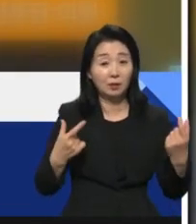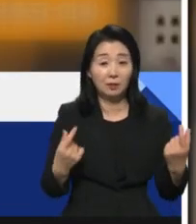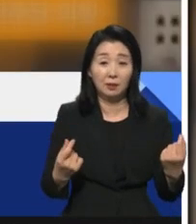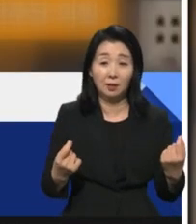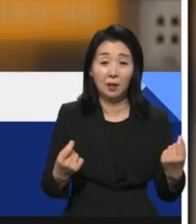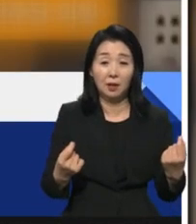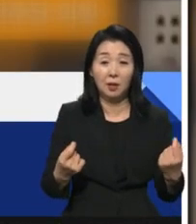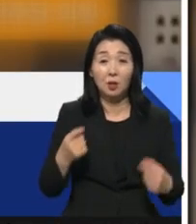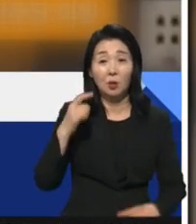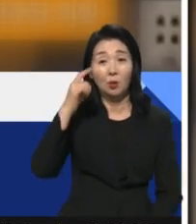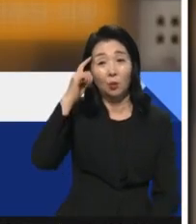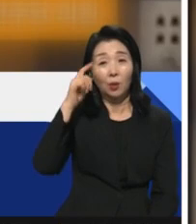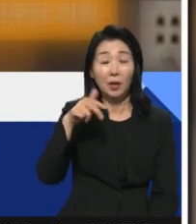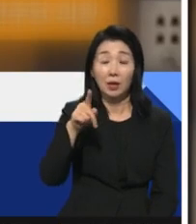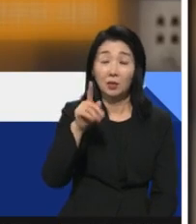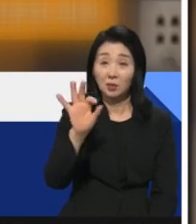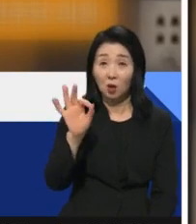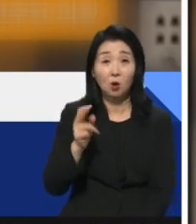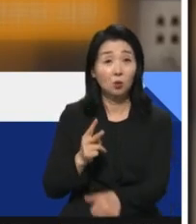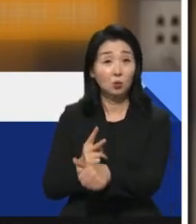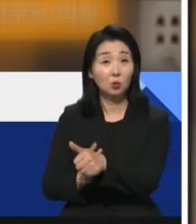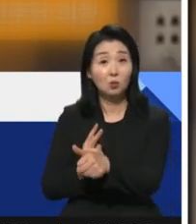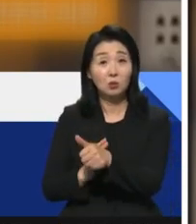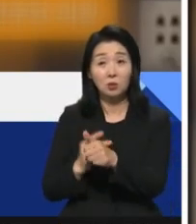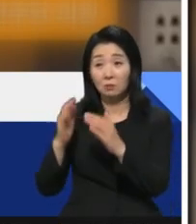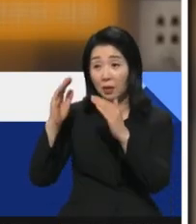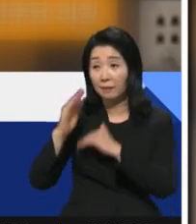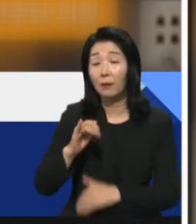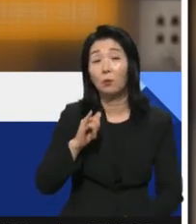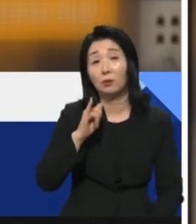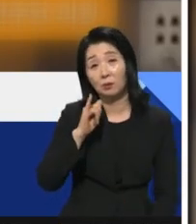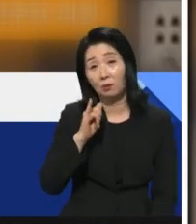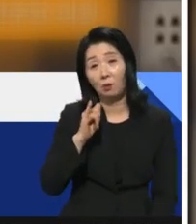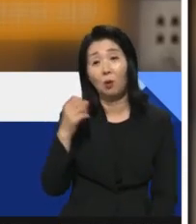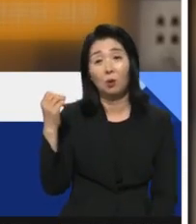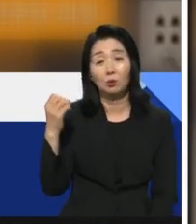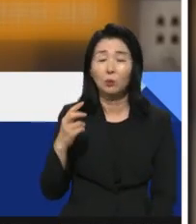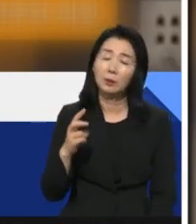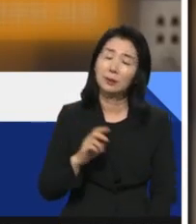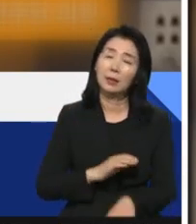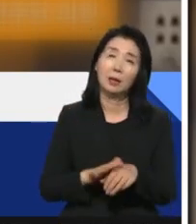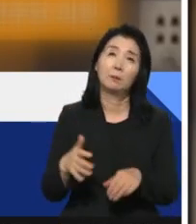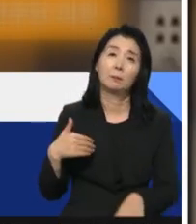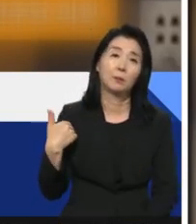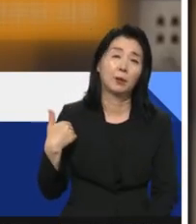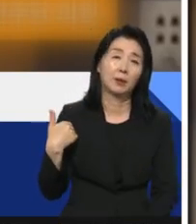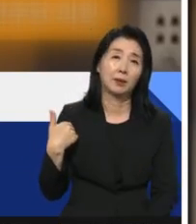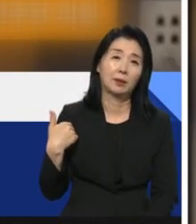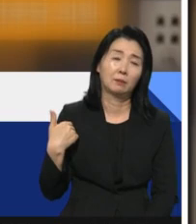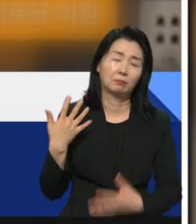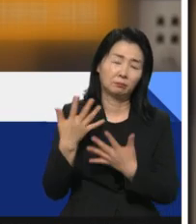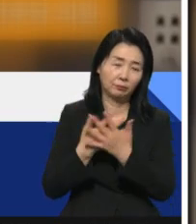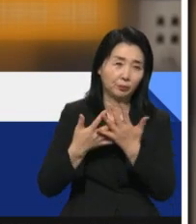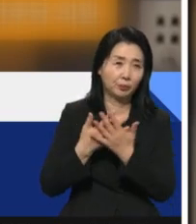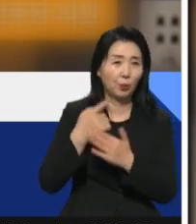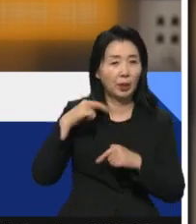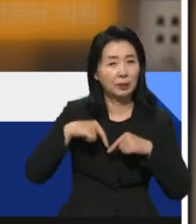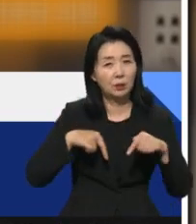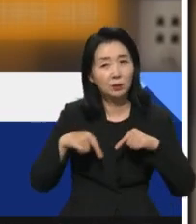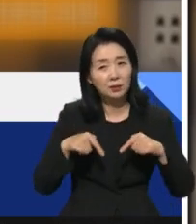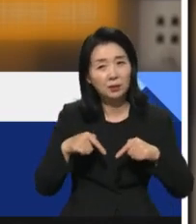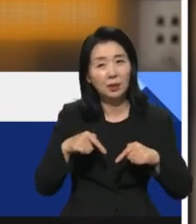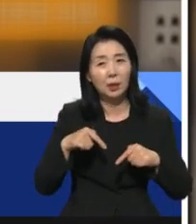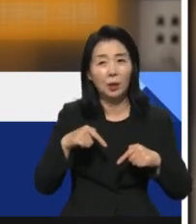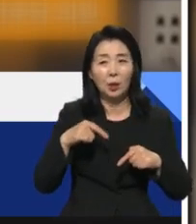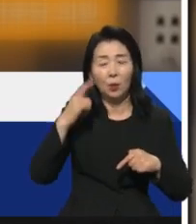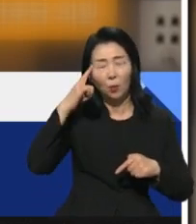하는데 정영심 교수님의 사안도 좀 있고 예. 글쎄 모르겠습니다. 이 정치가 워낙 생물이라서